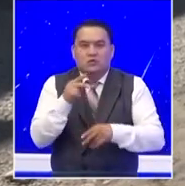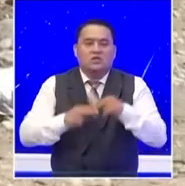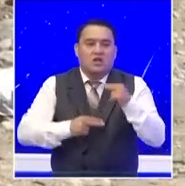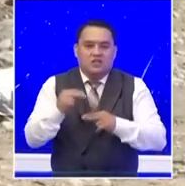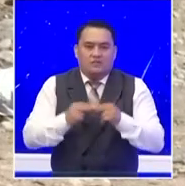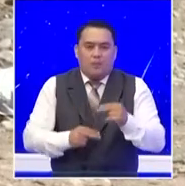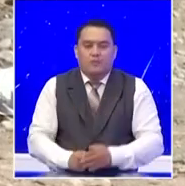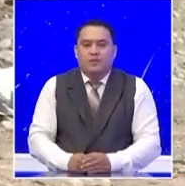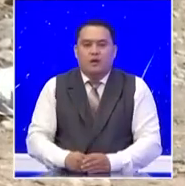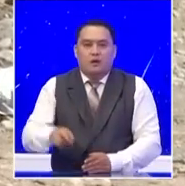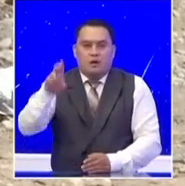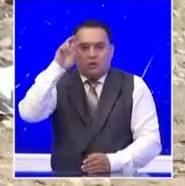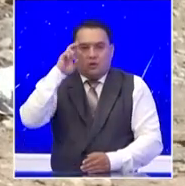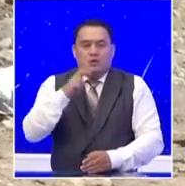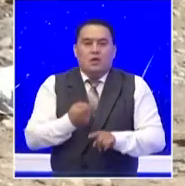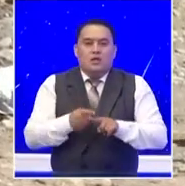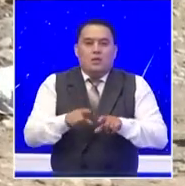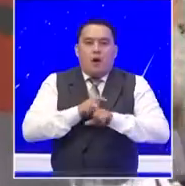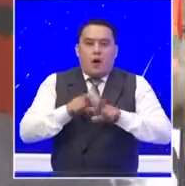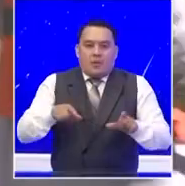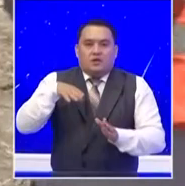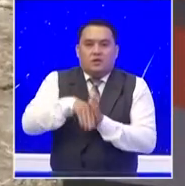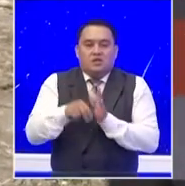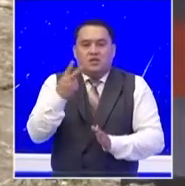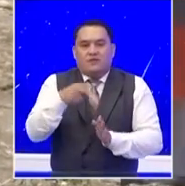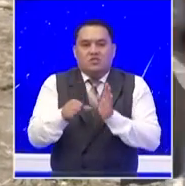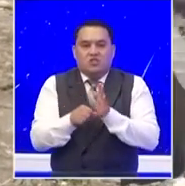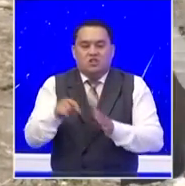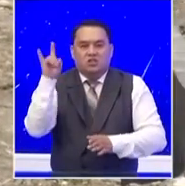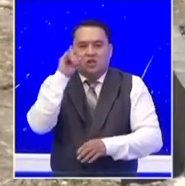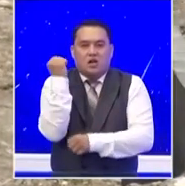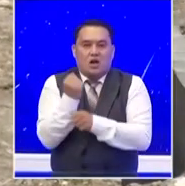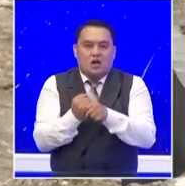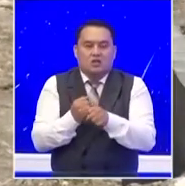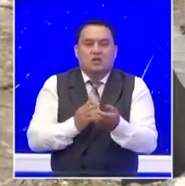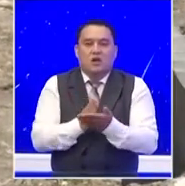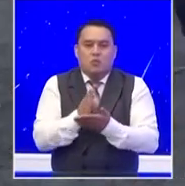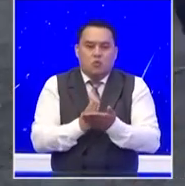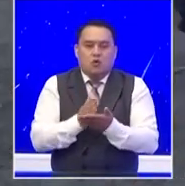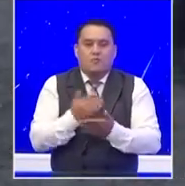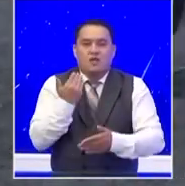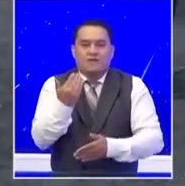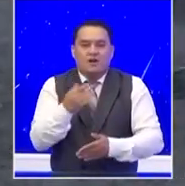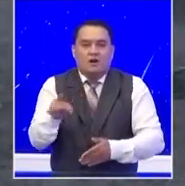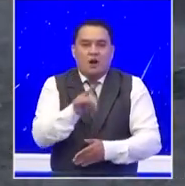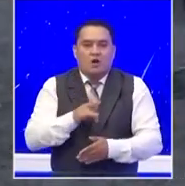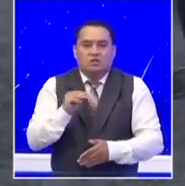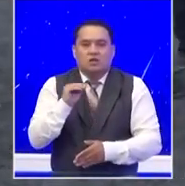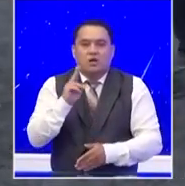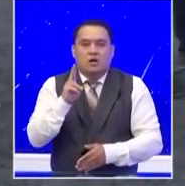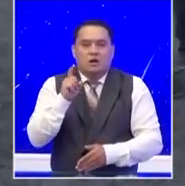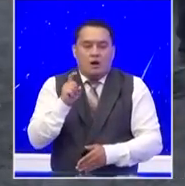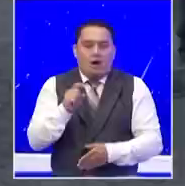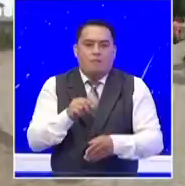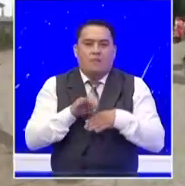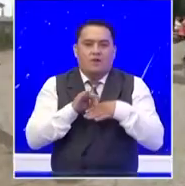строительства. Благодаря дорожной карте на этом объекте задействованы 26 сарканцев, привлеченных через центр занятости. Также районным отделом ЖКХ проводятся